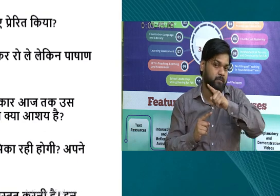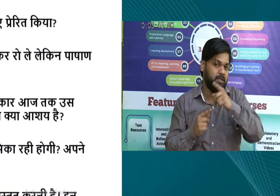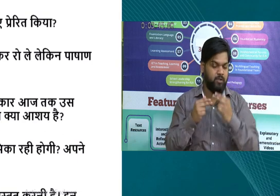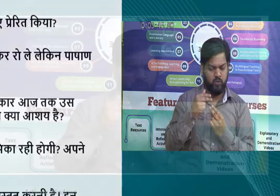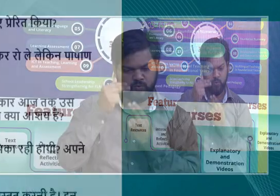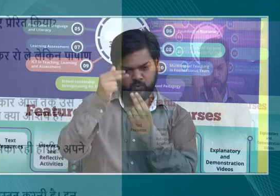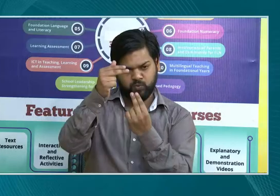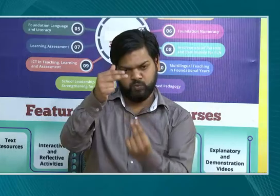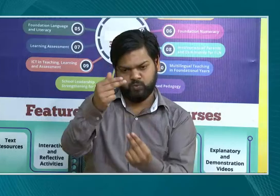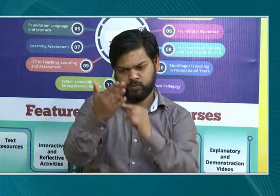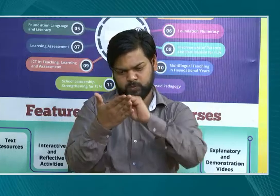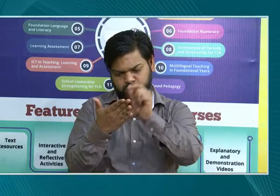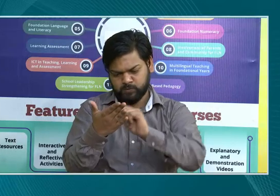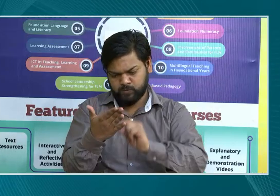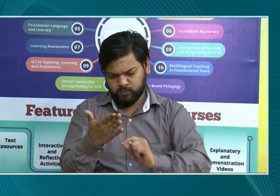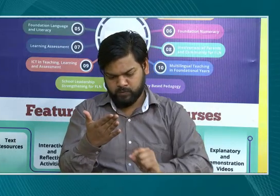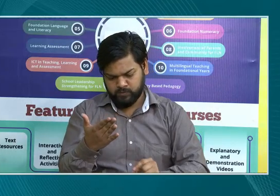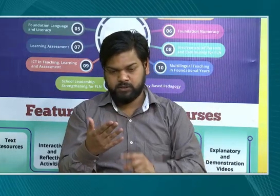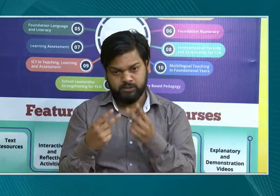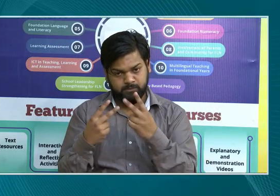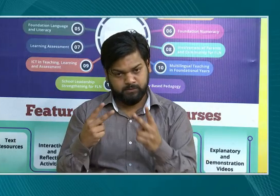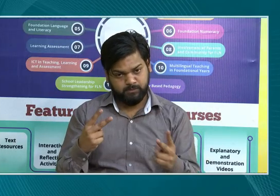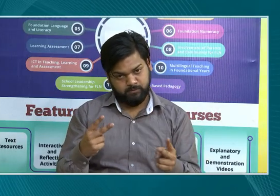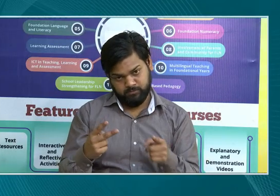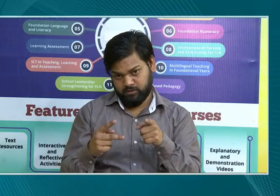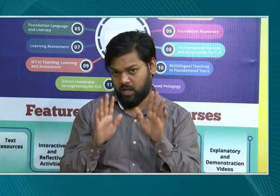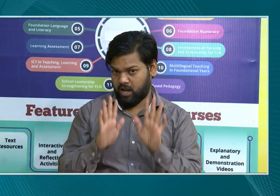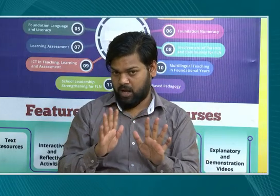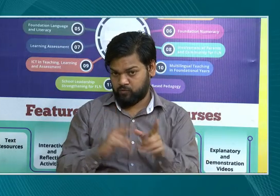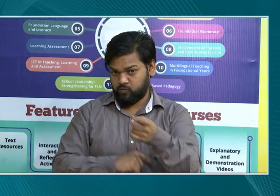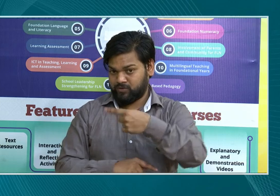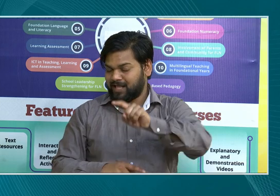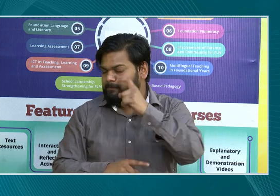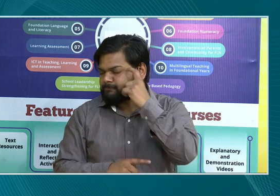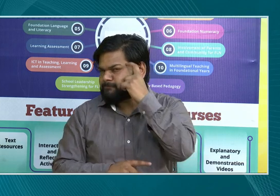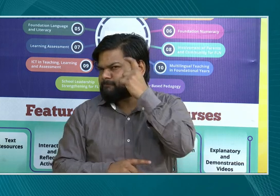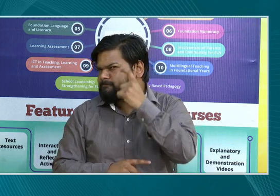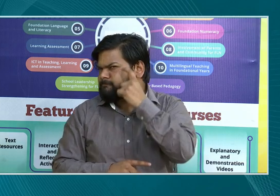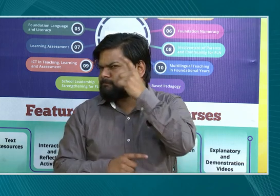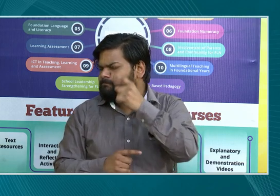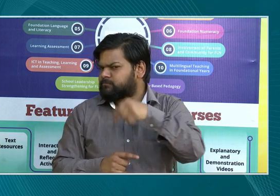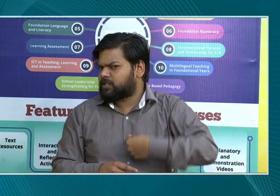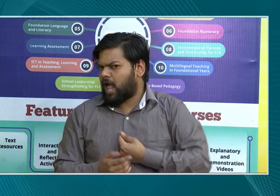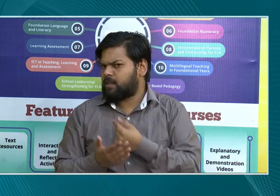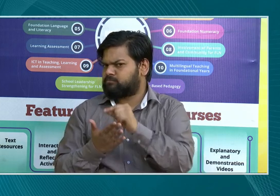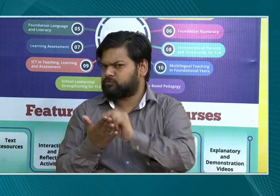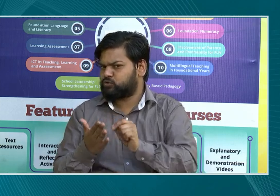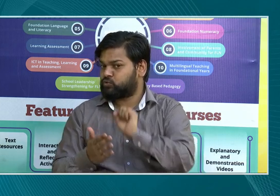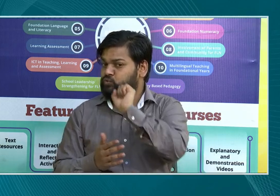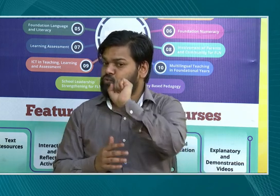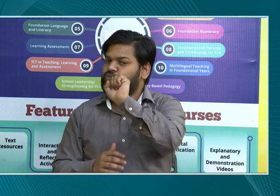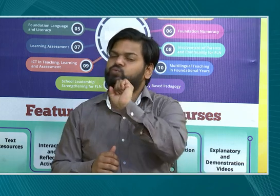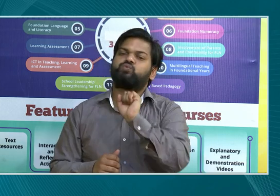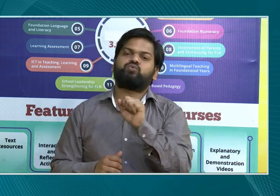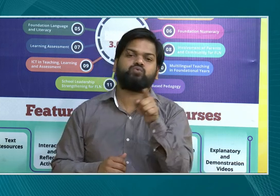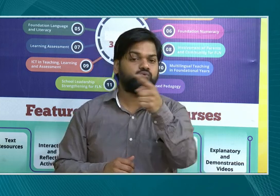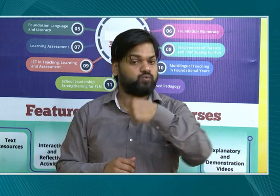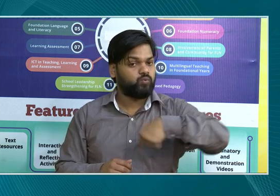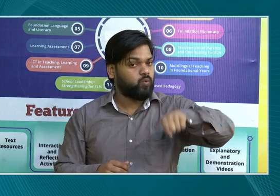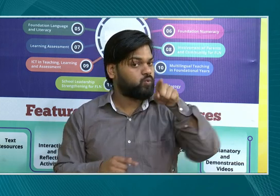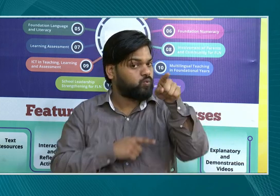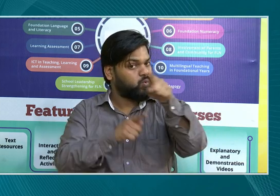सुनाएं अगर आप बच्चों से पूछे तो इस खबर के आधार पर अपनी एक खबर तैयार करें तो रेडियो पर